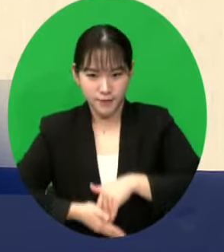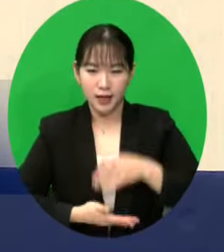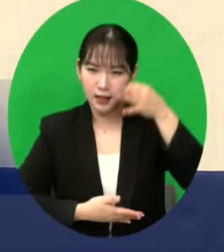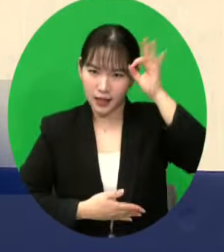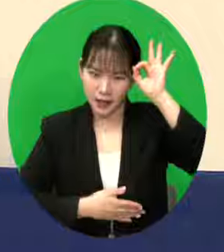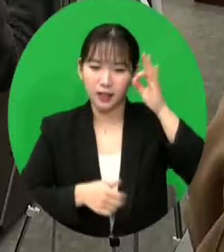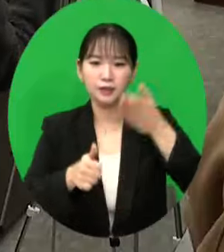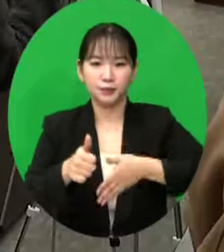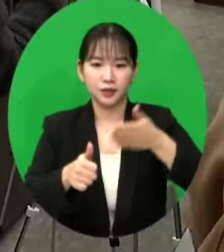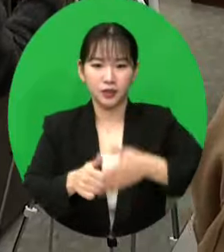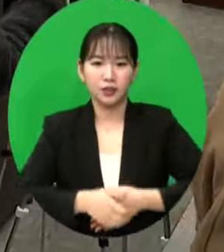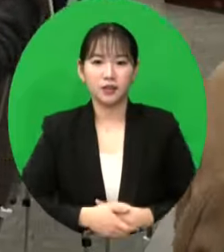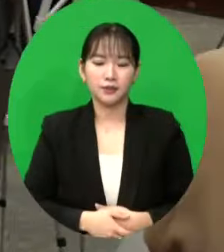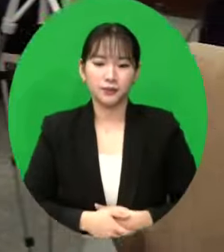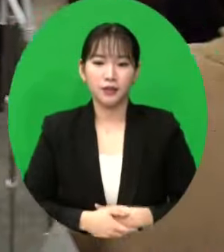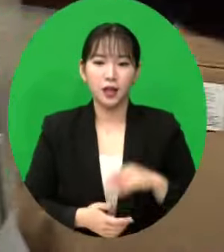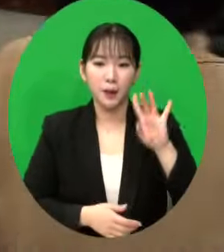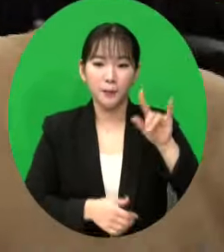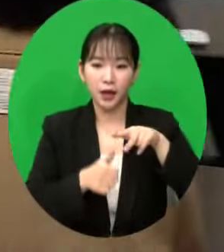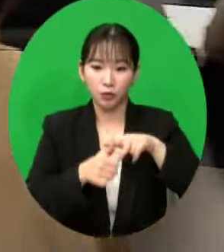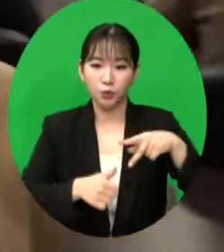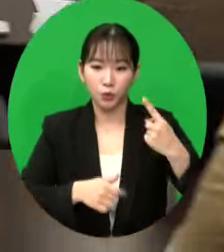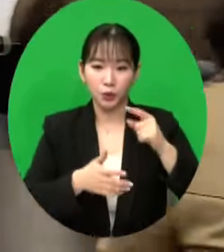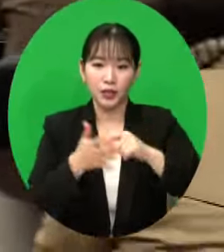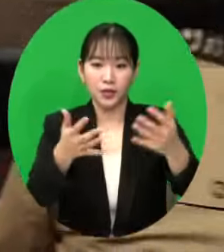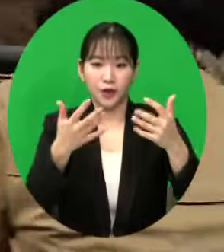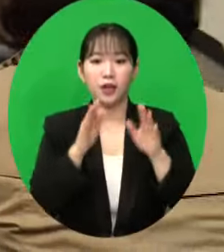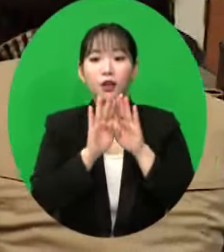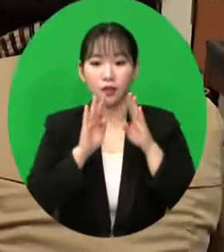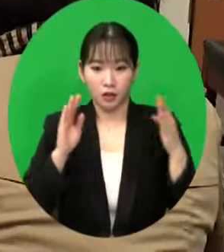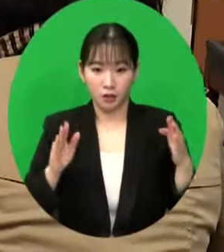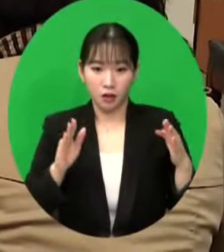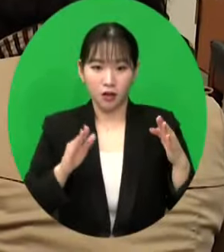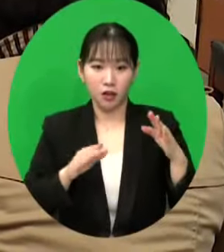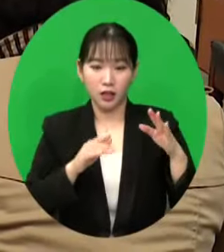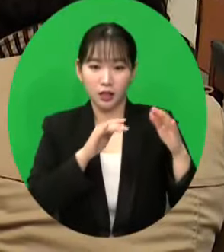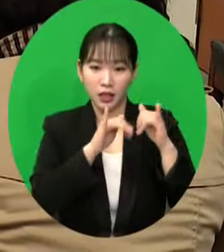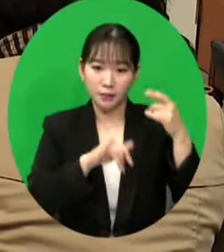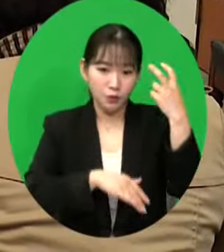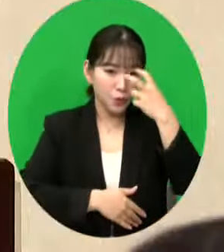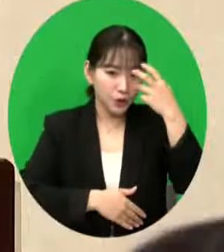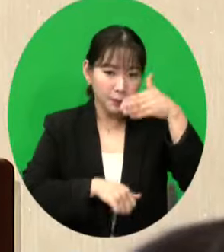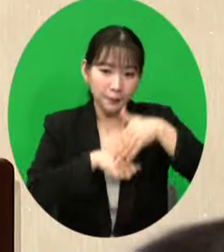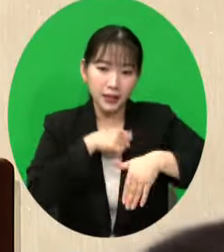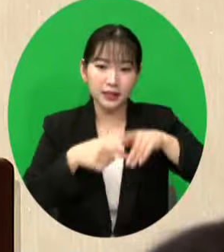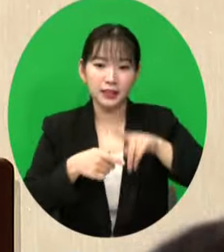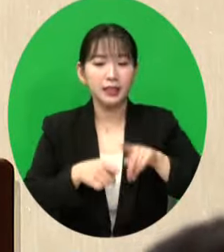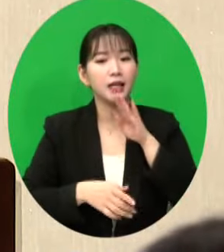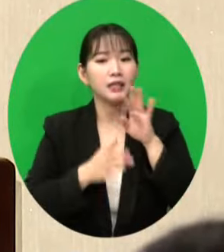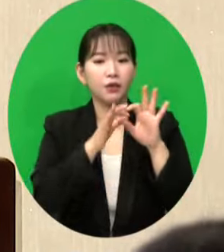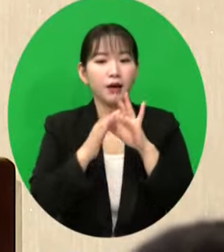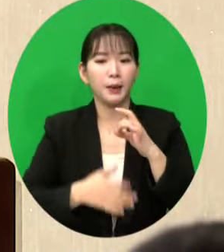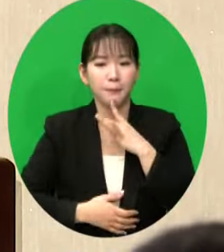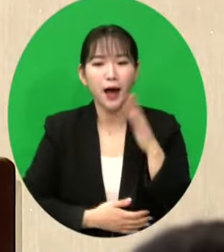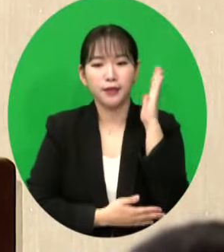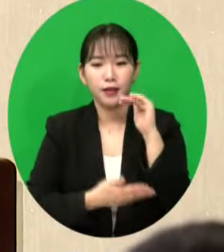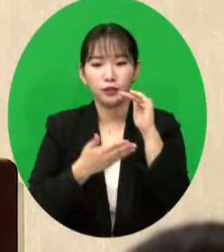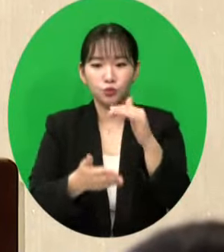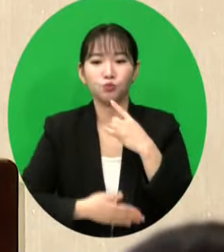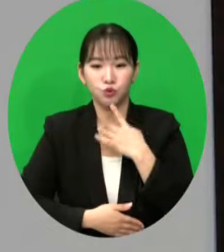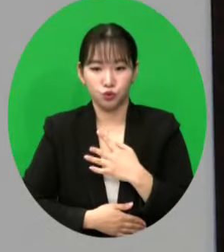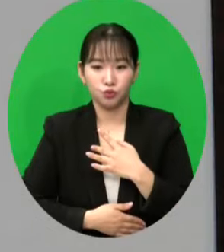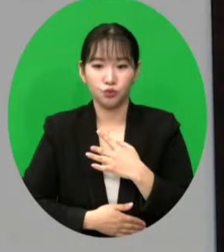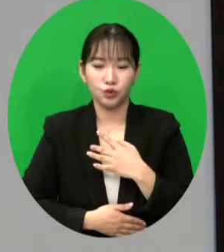깨닫게 해주십시오. 배종호 후보도 기자회견을 갖고 여론조사 방식에 대한 사실관계만을 이야기했을